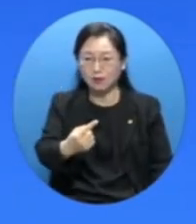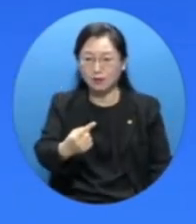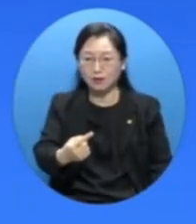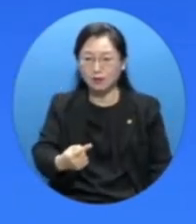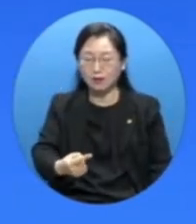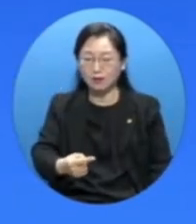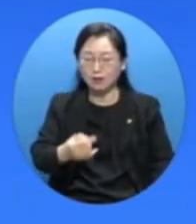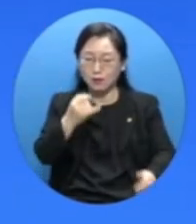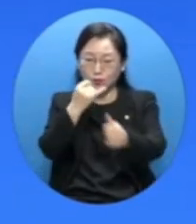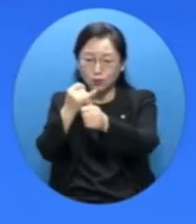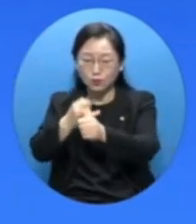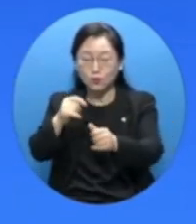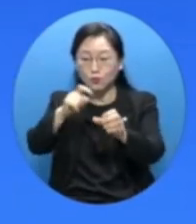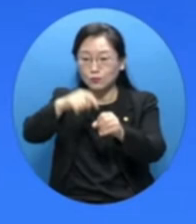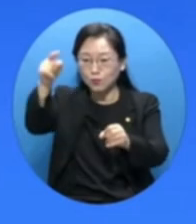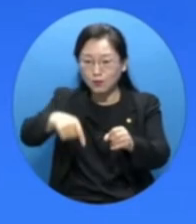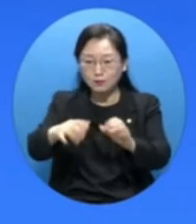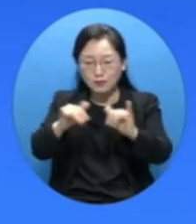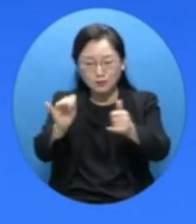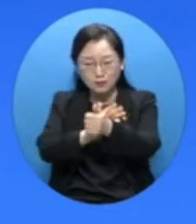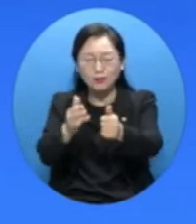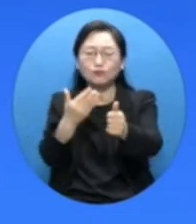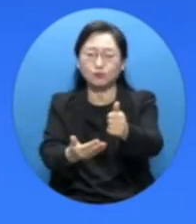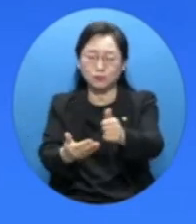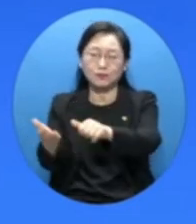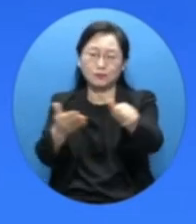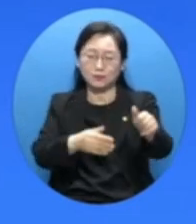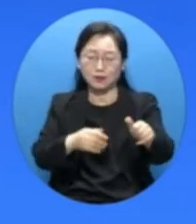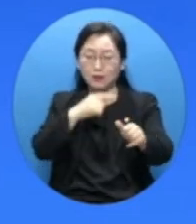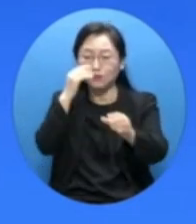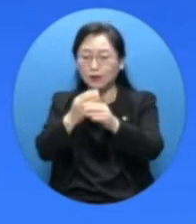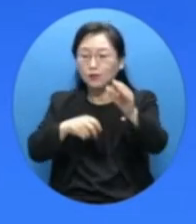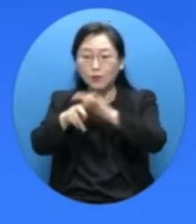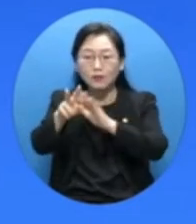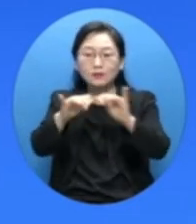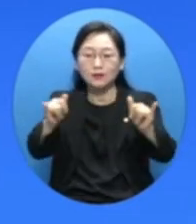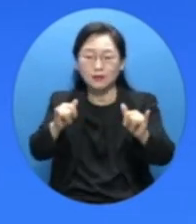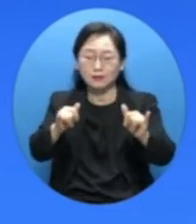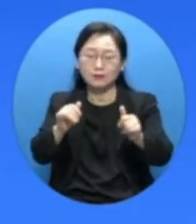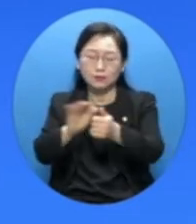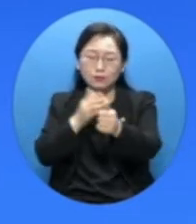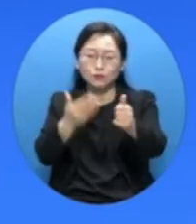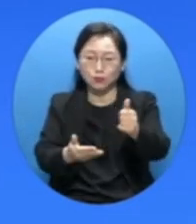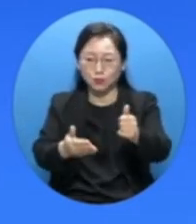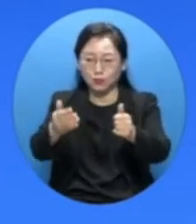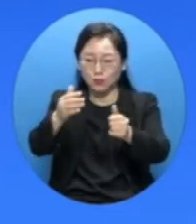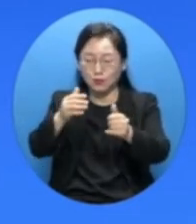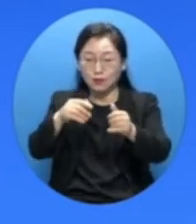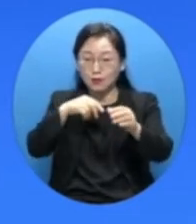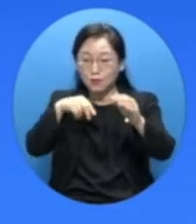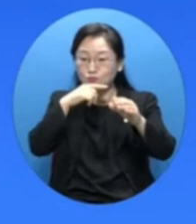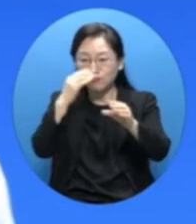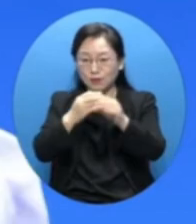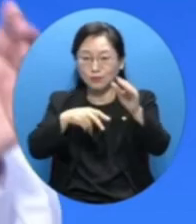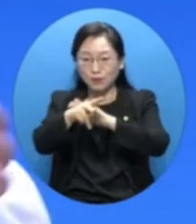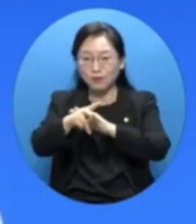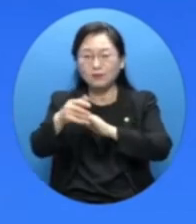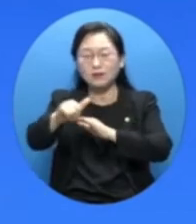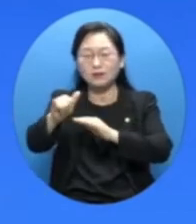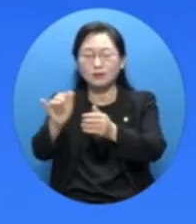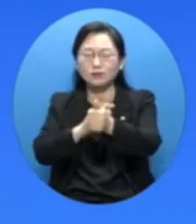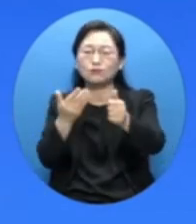다문화 가족들을 사랑으로 섬겨야 되는 것입니다. 탈북자 가족을 섬겨야 됩니다. 탈북자 자녀들을 섬겨야 되는 것입니다. 이 땅에